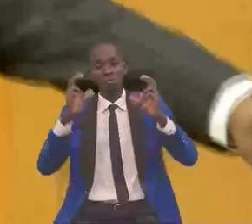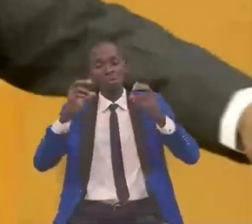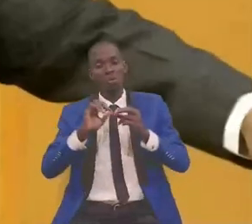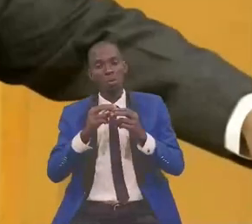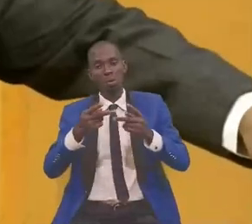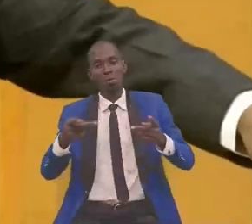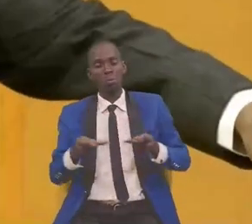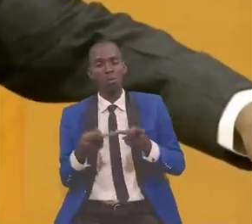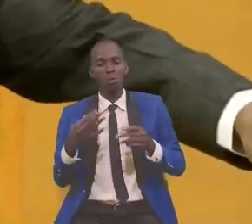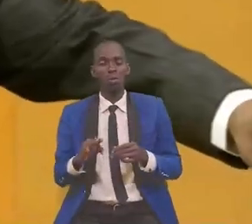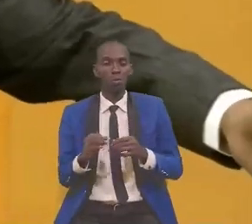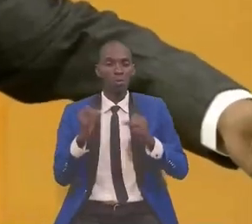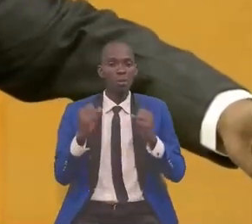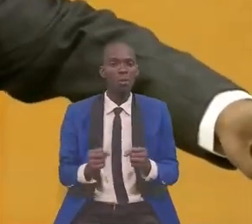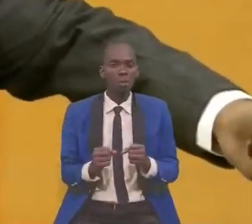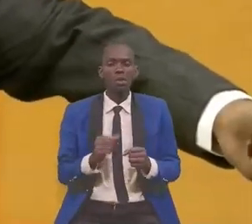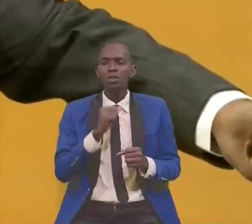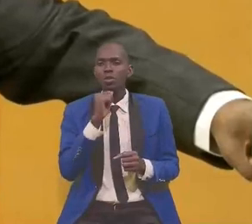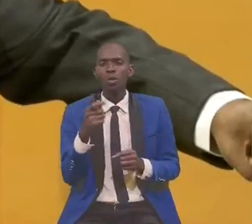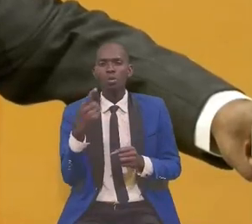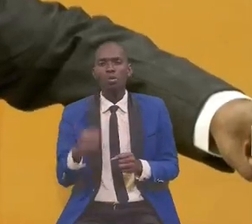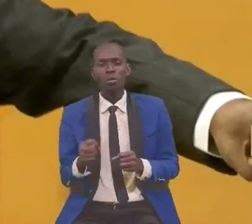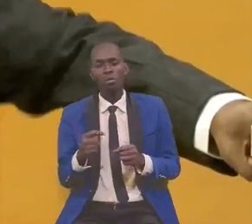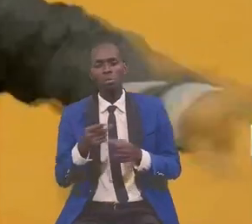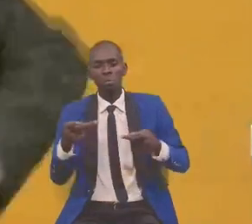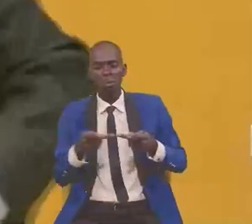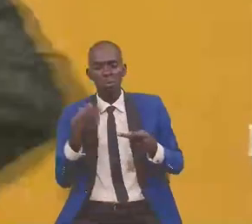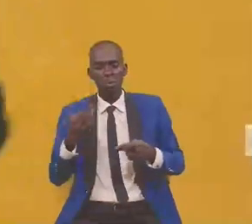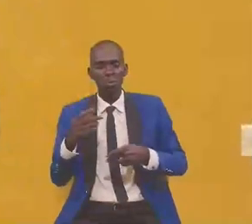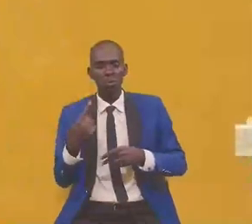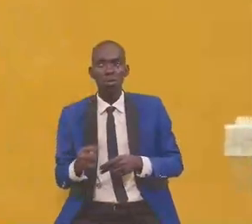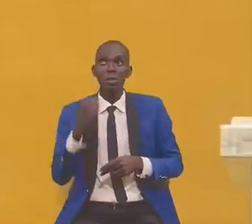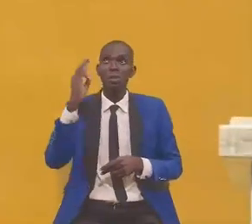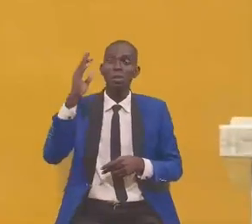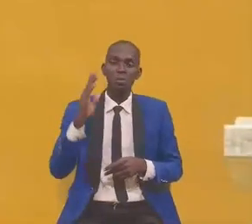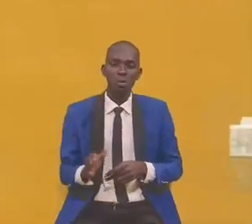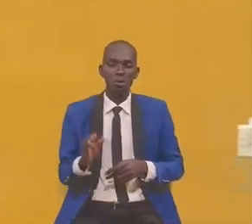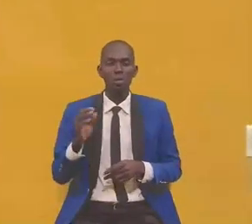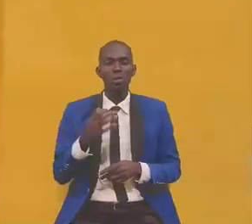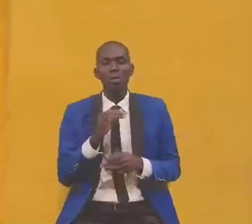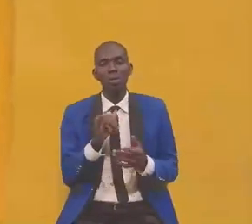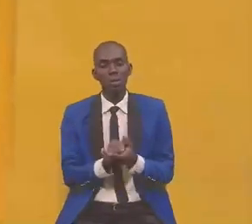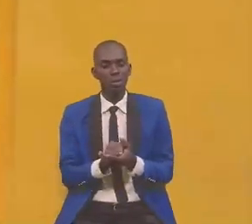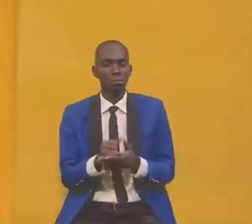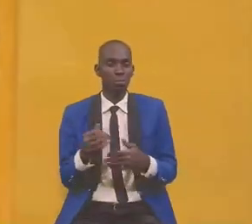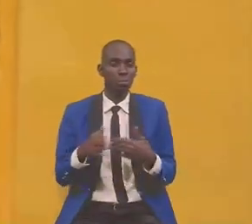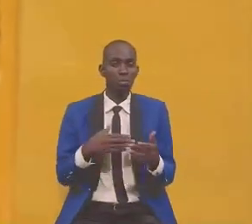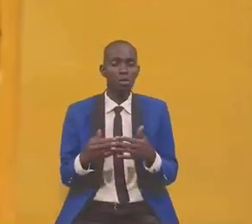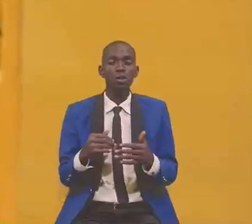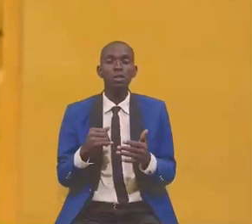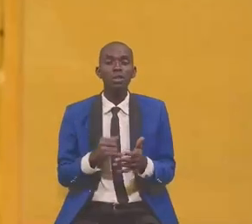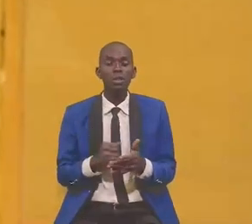de l'évangéliste ou du pasteur ou de l'enseignant. Ce n'est pas le titre, c'est le nom.